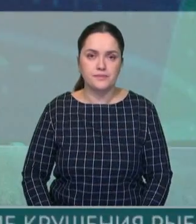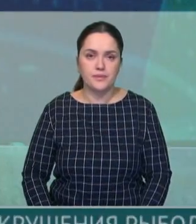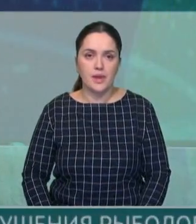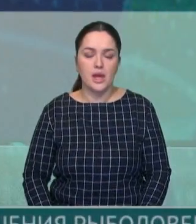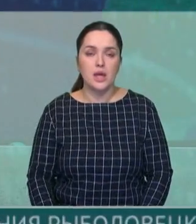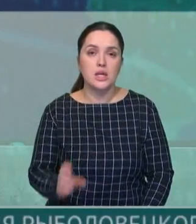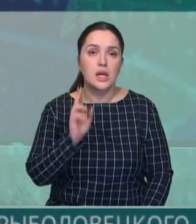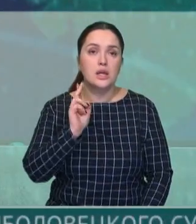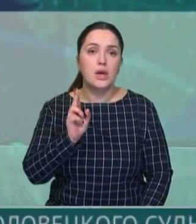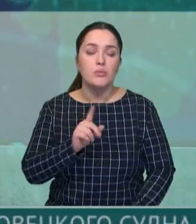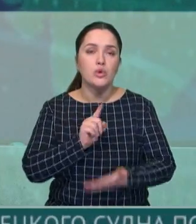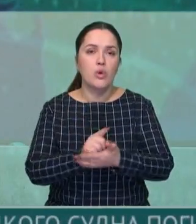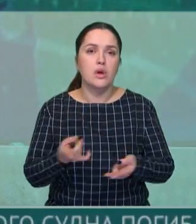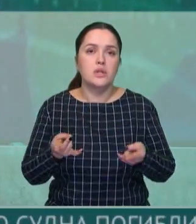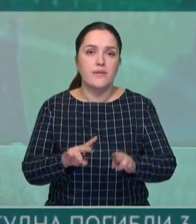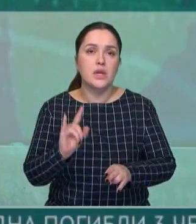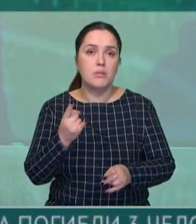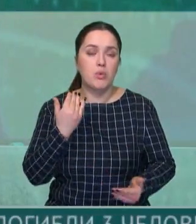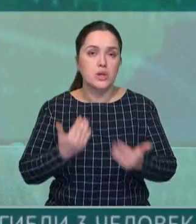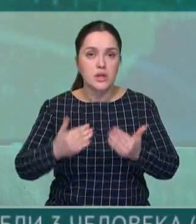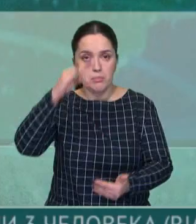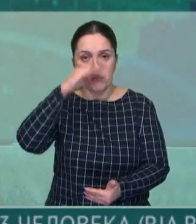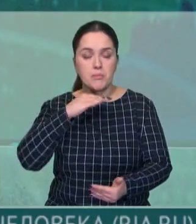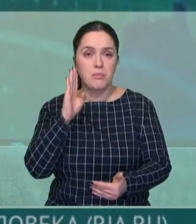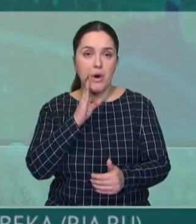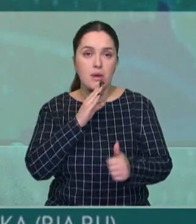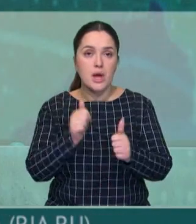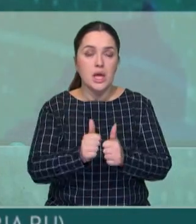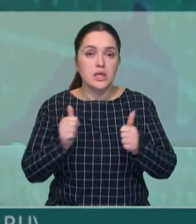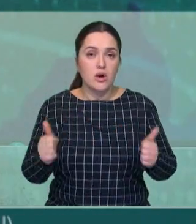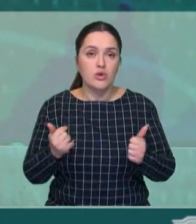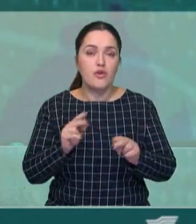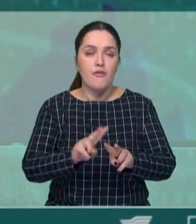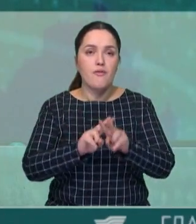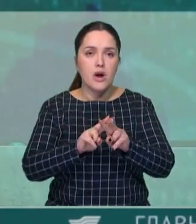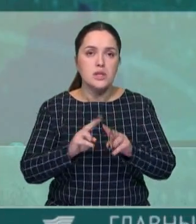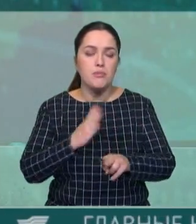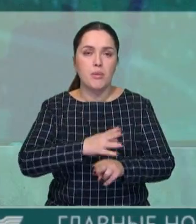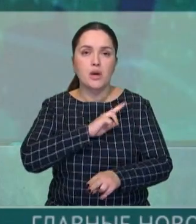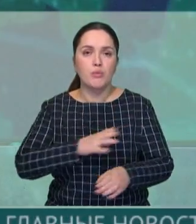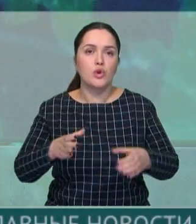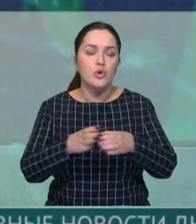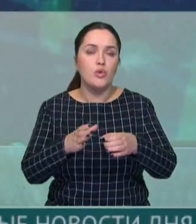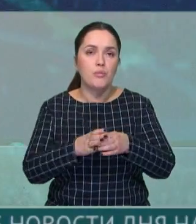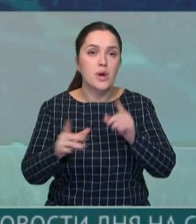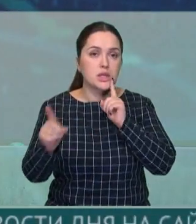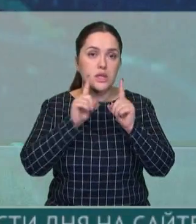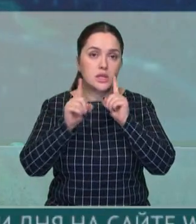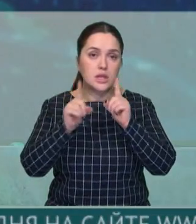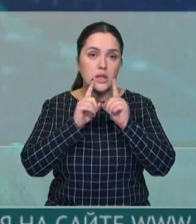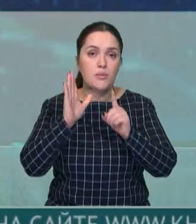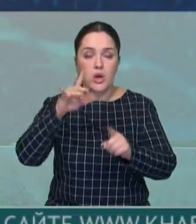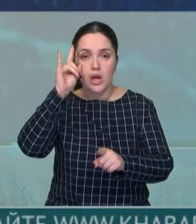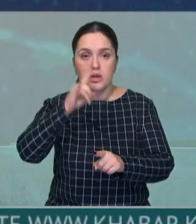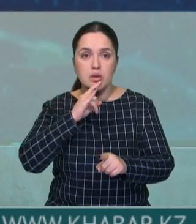С кем должен оставаться ребенок при разводе родителей? В Астане прошло заседание рабочей группы по разработке положения, в рамках которого